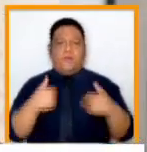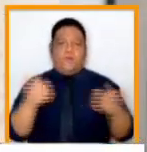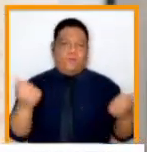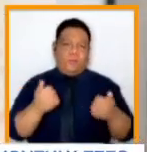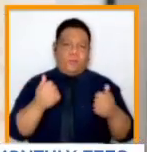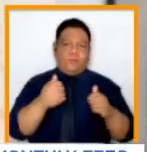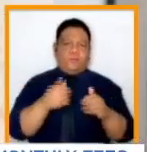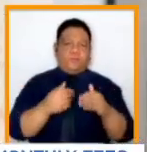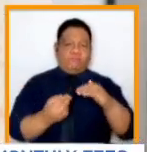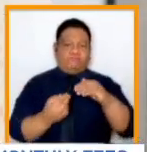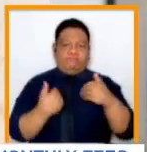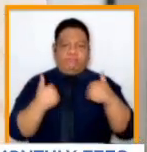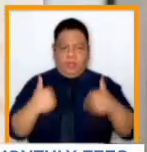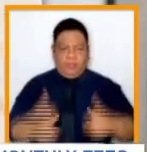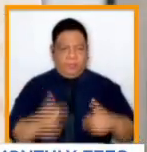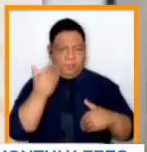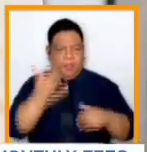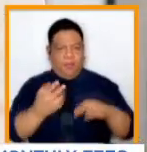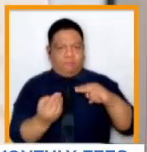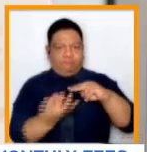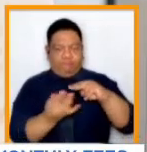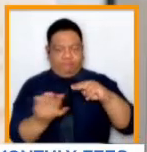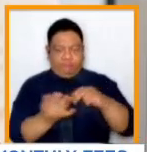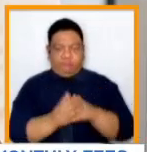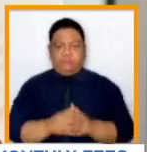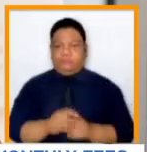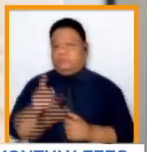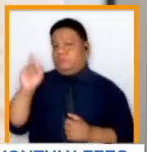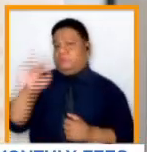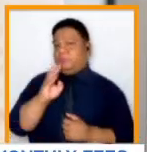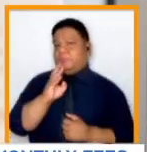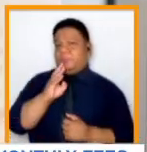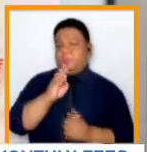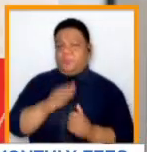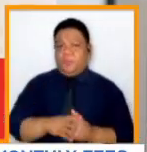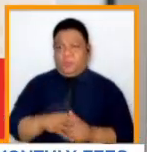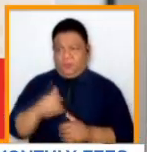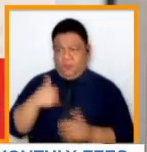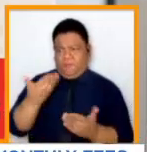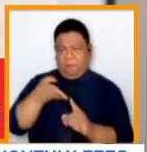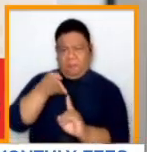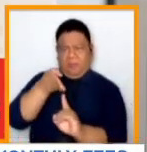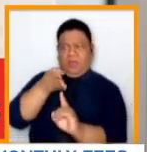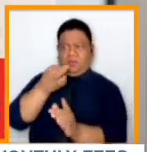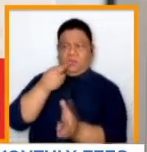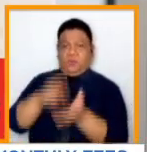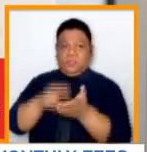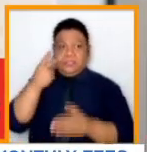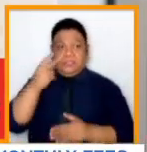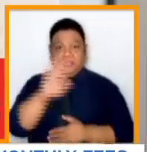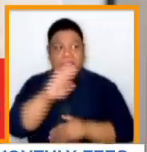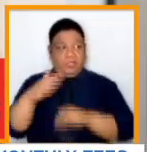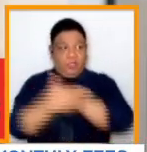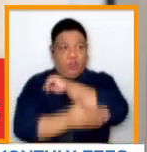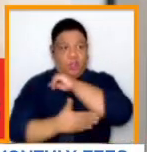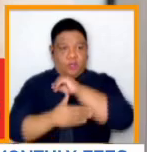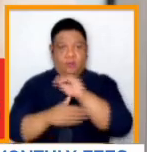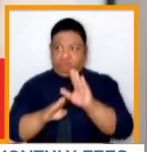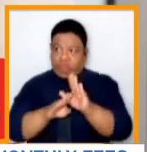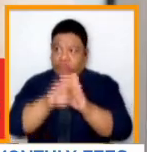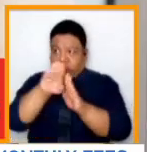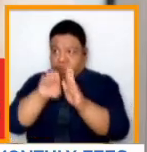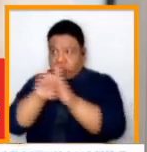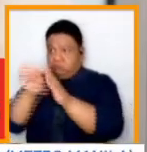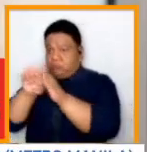It's a biased comment considering that in every peak of every country, that's the worst place that you will be here. We never